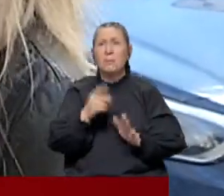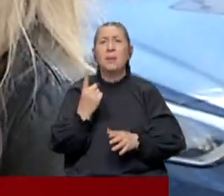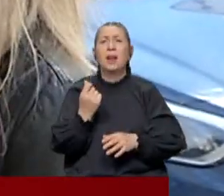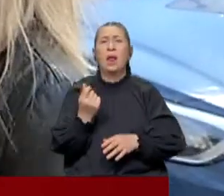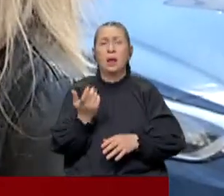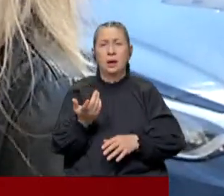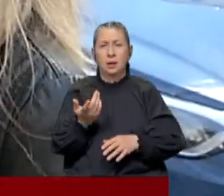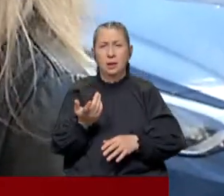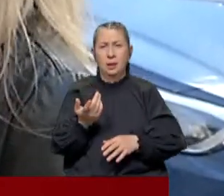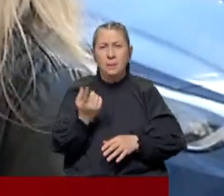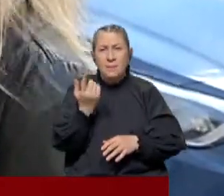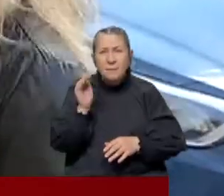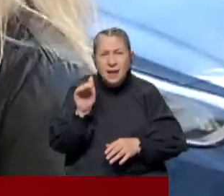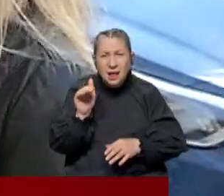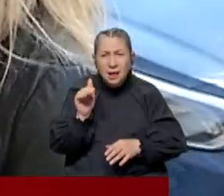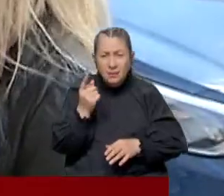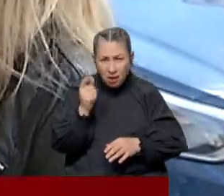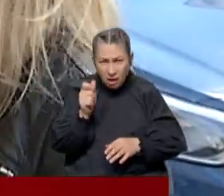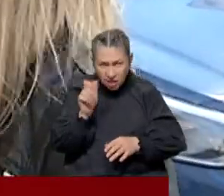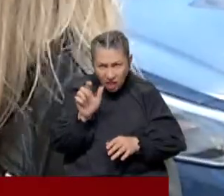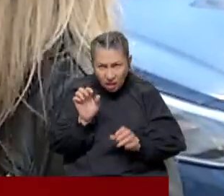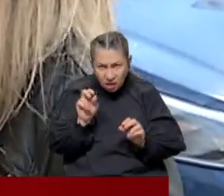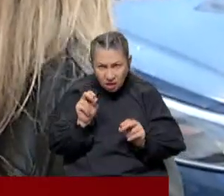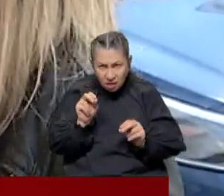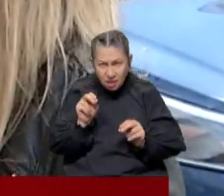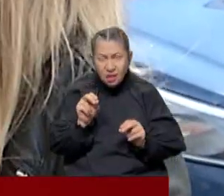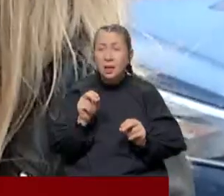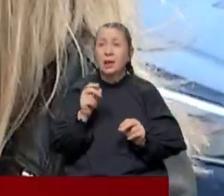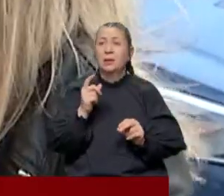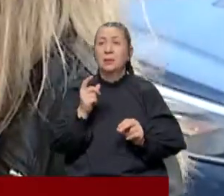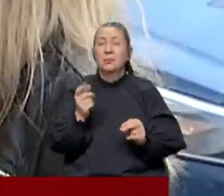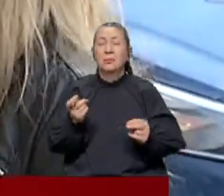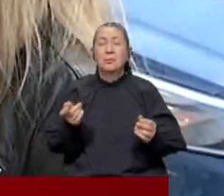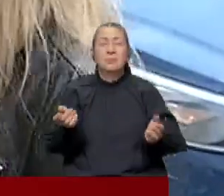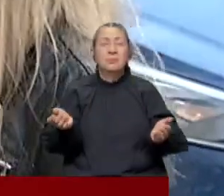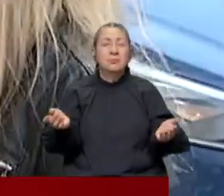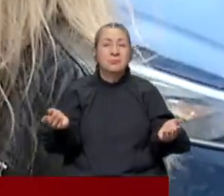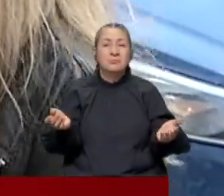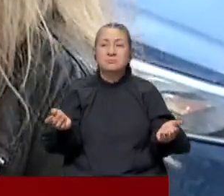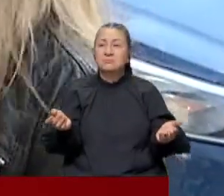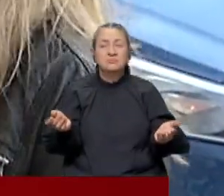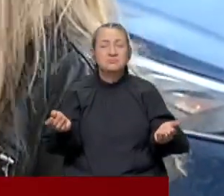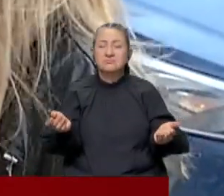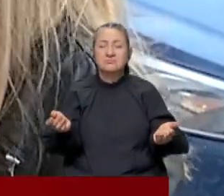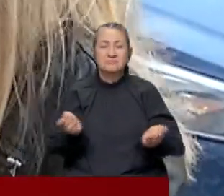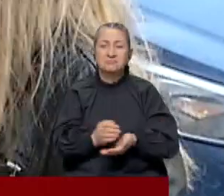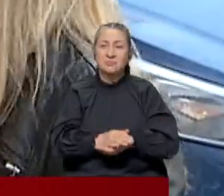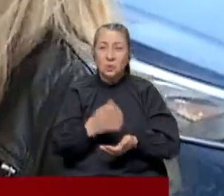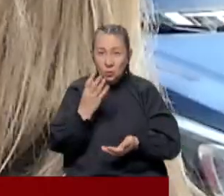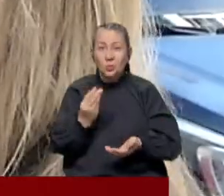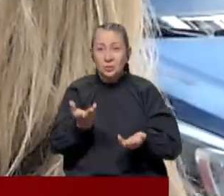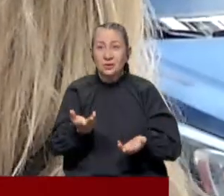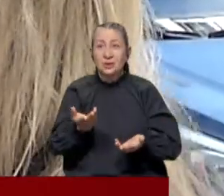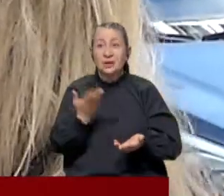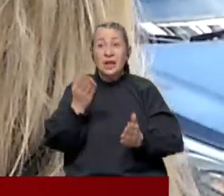lira. Yeter mi 1 lira indirim? 1 lira var. Hiç. Olur mu